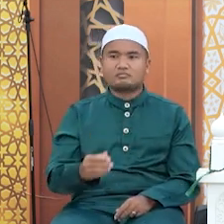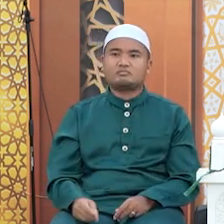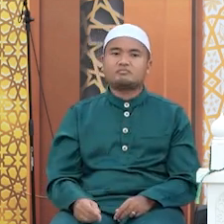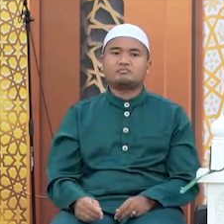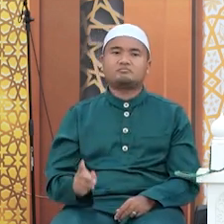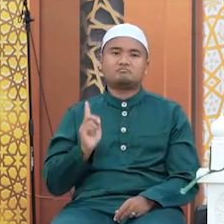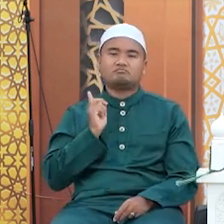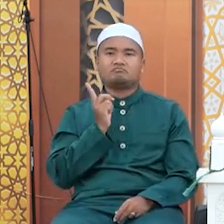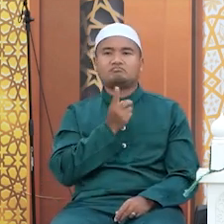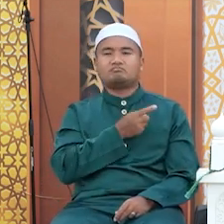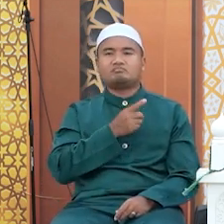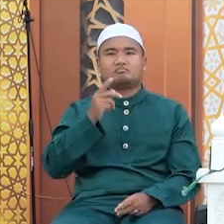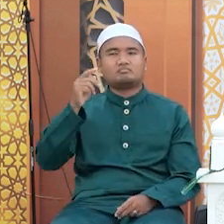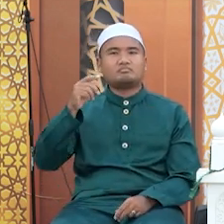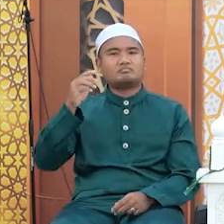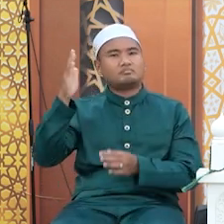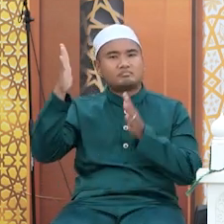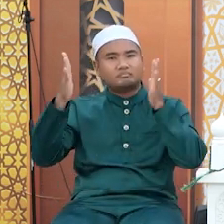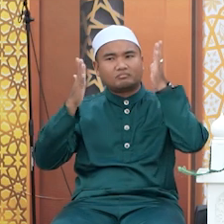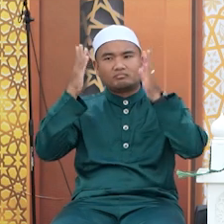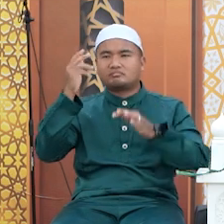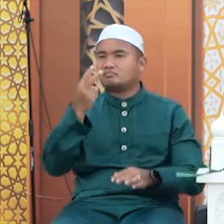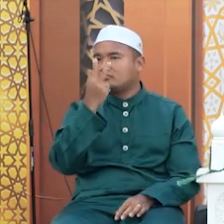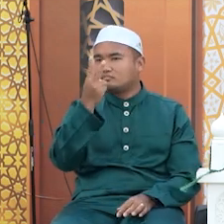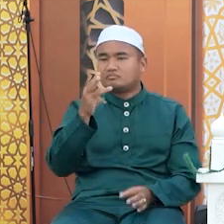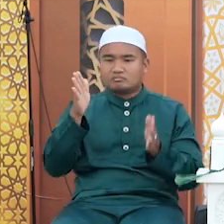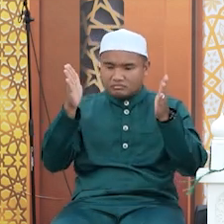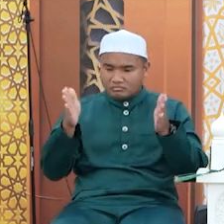Kita boleh bayangkan manusia tanpa makan dan tanpa